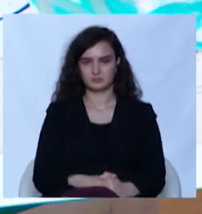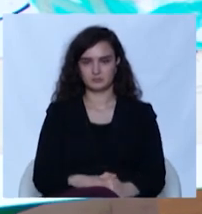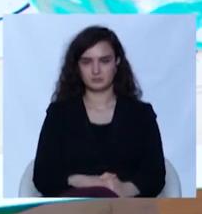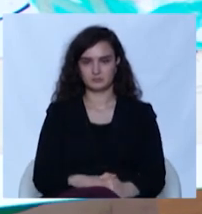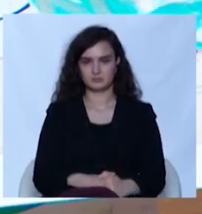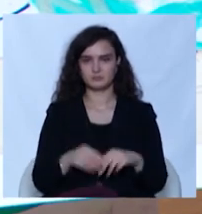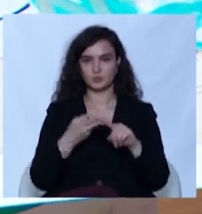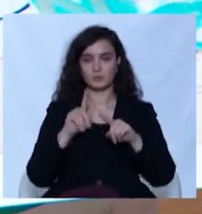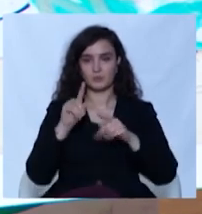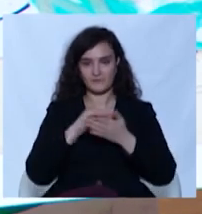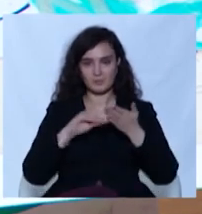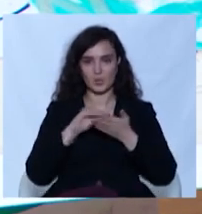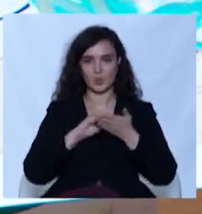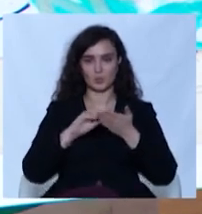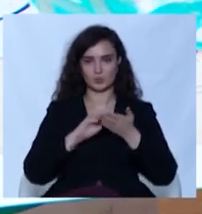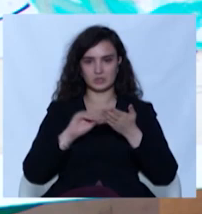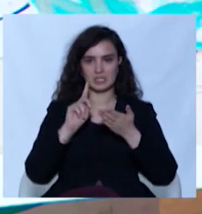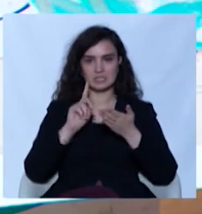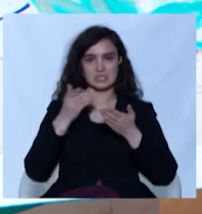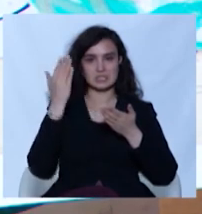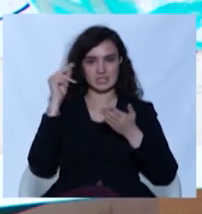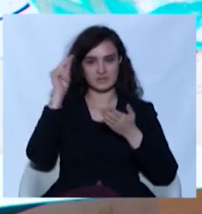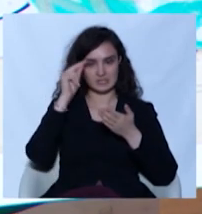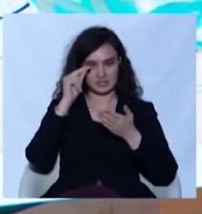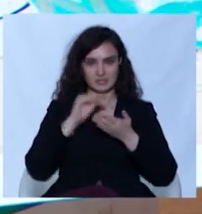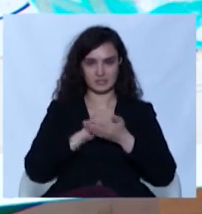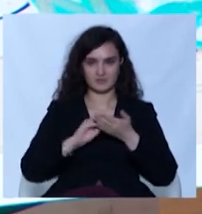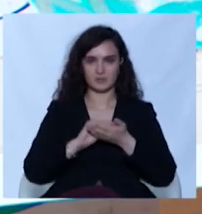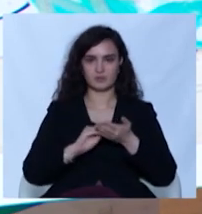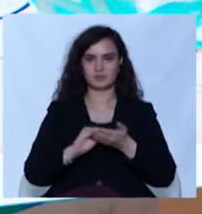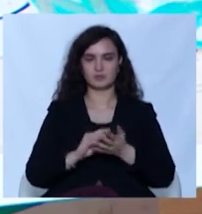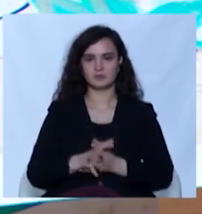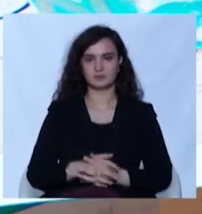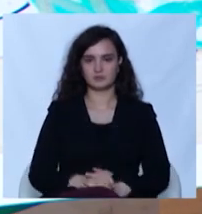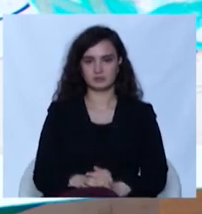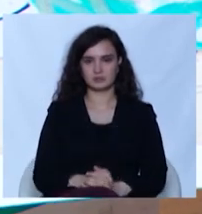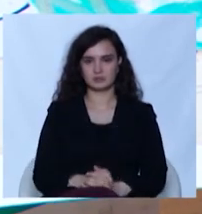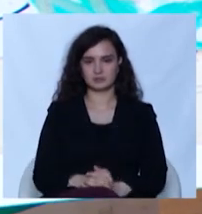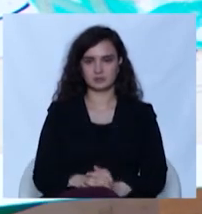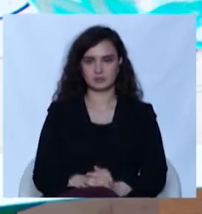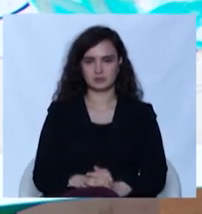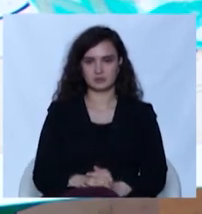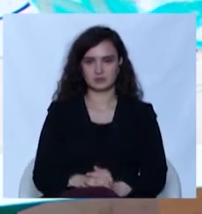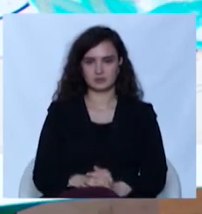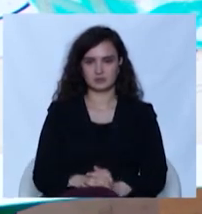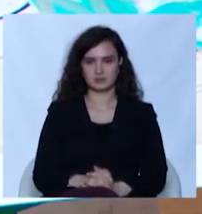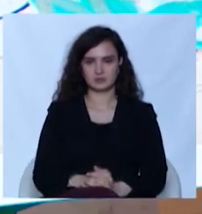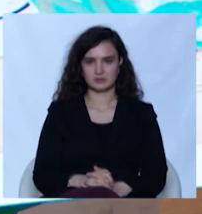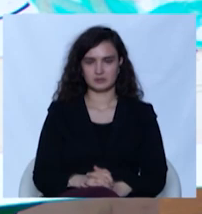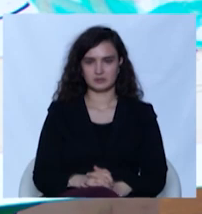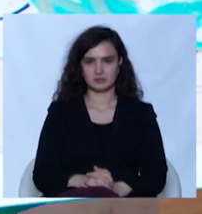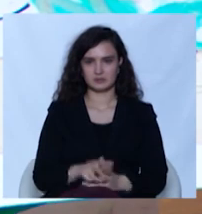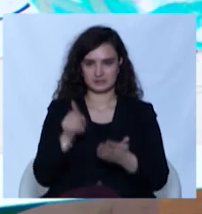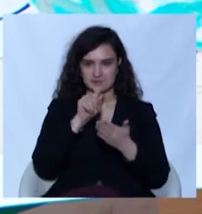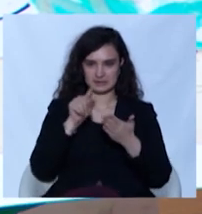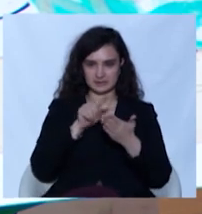ამიტომ გავიმეოროთ თან ის, რაც წინაზე ვისწავლეთ, ხო? ორნამენტი. და